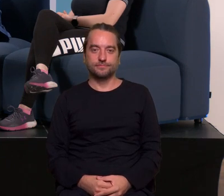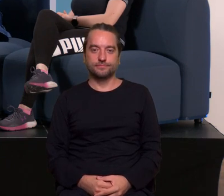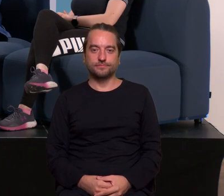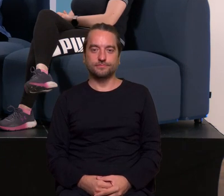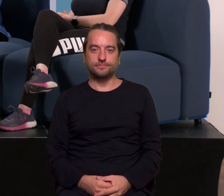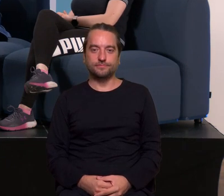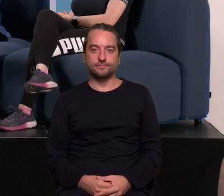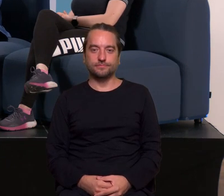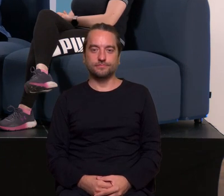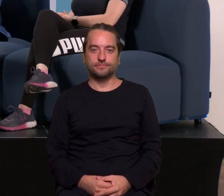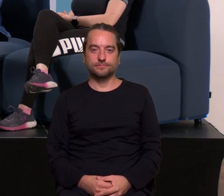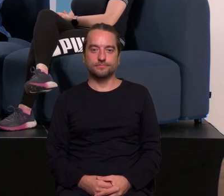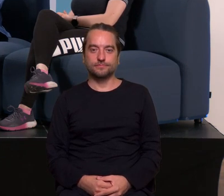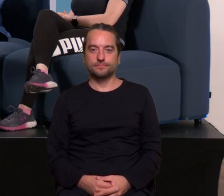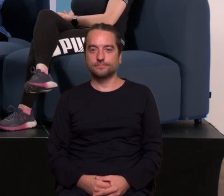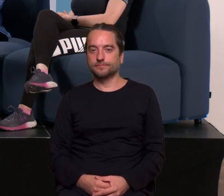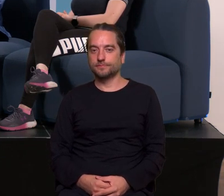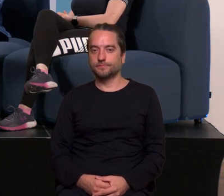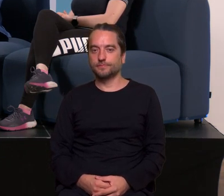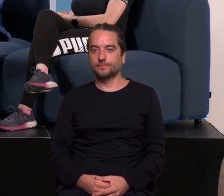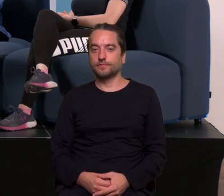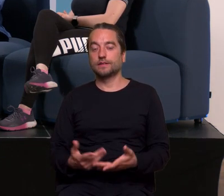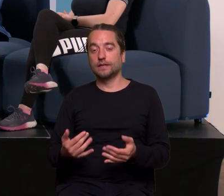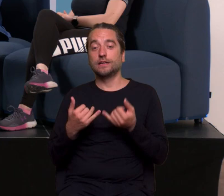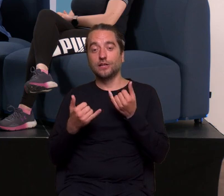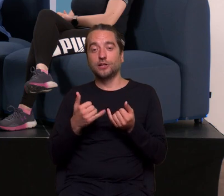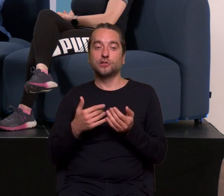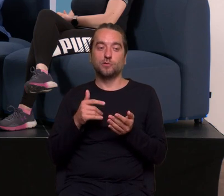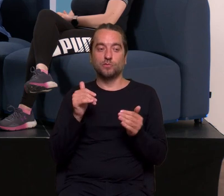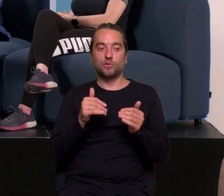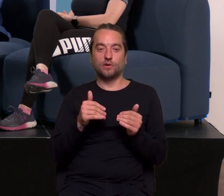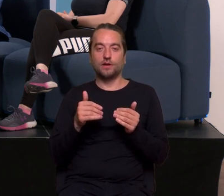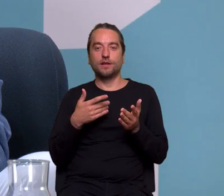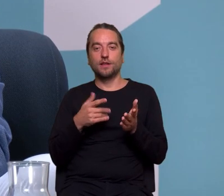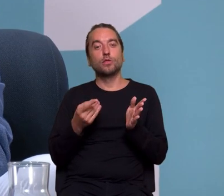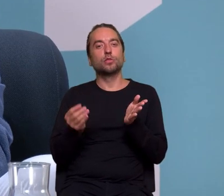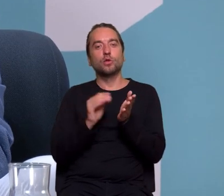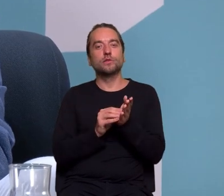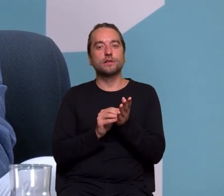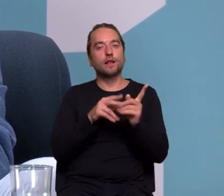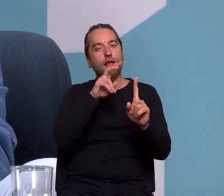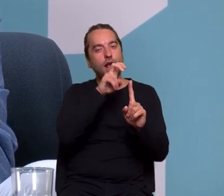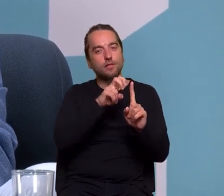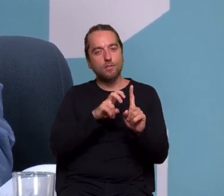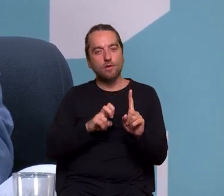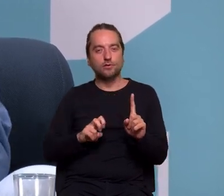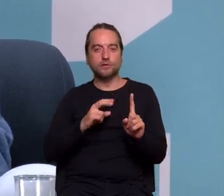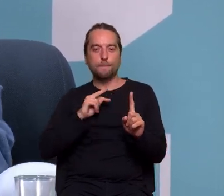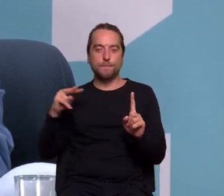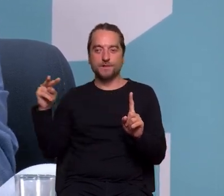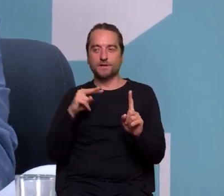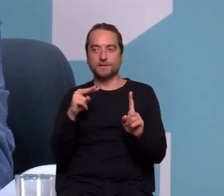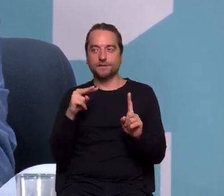Jeśli mogę dodać coś do tego takiego pejzażu antropologicznego, do tego, o czym rozmawiamy, to ja bym powiedział,